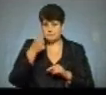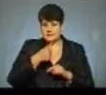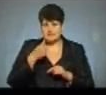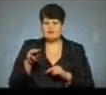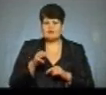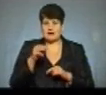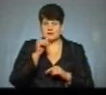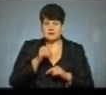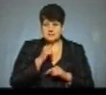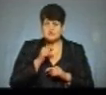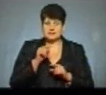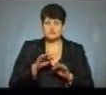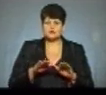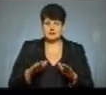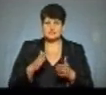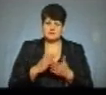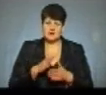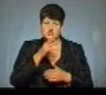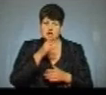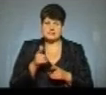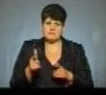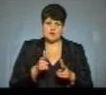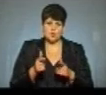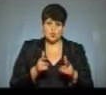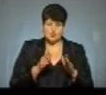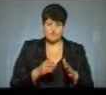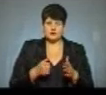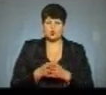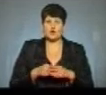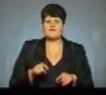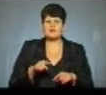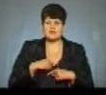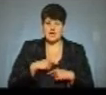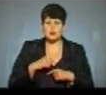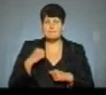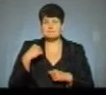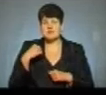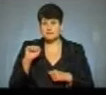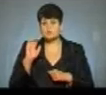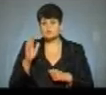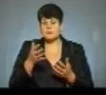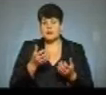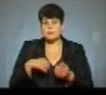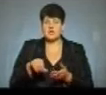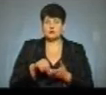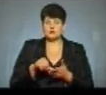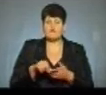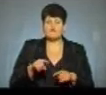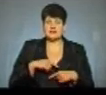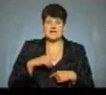місяці. Так що дітям є час підготовки до фіналу. Ну а переможець буде приймати участь в